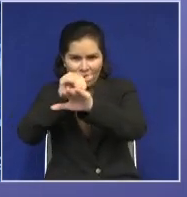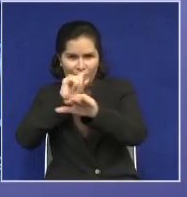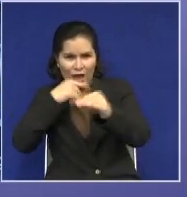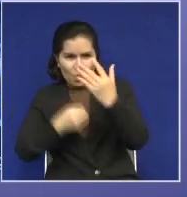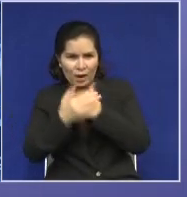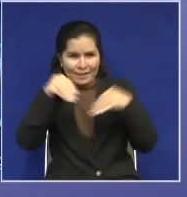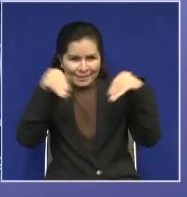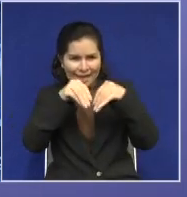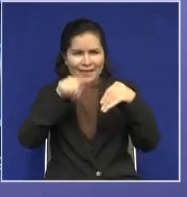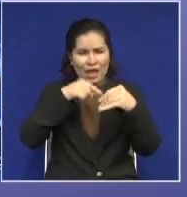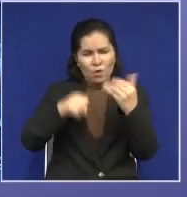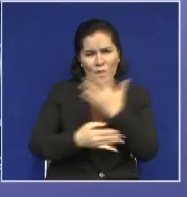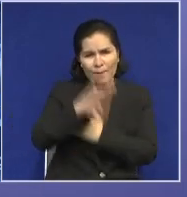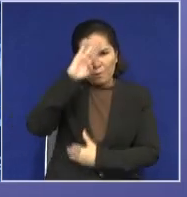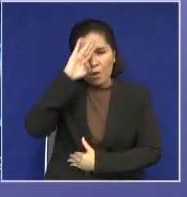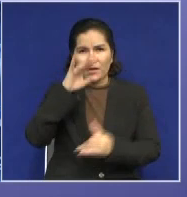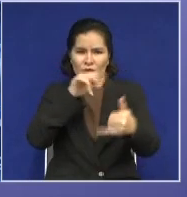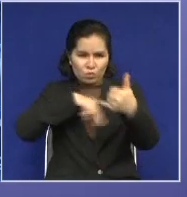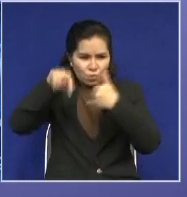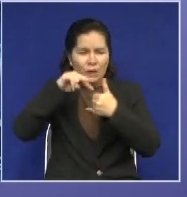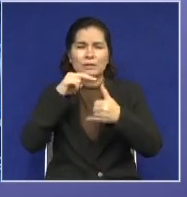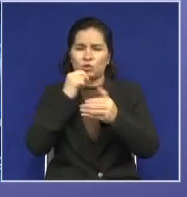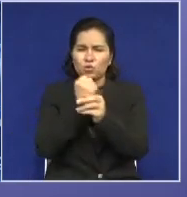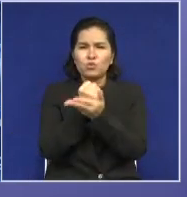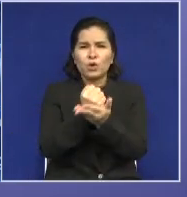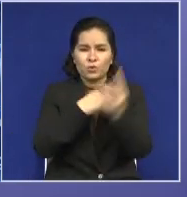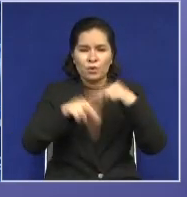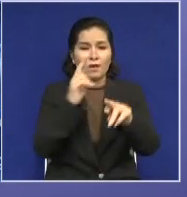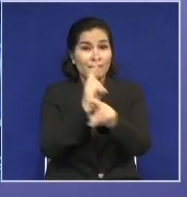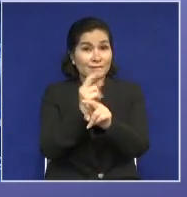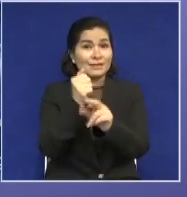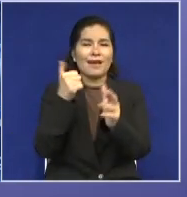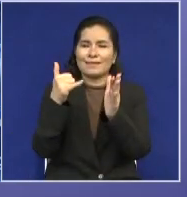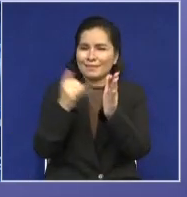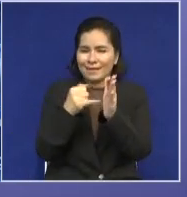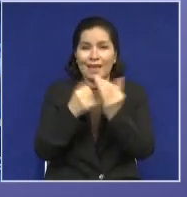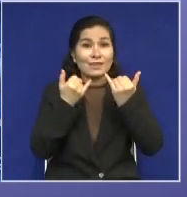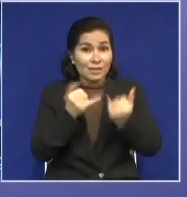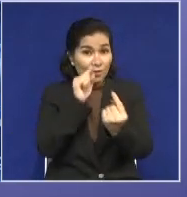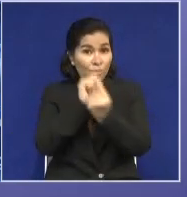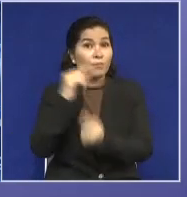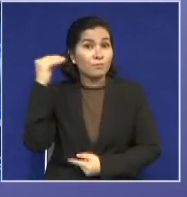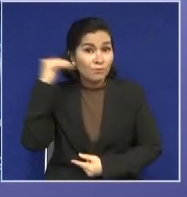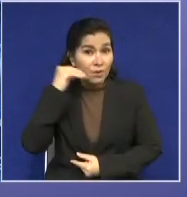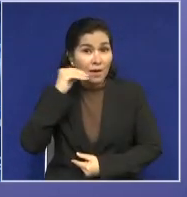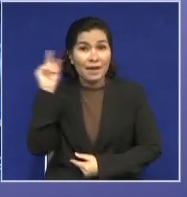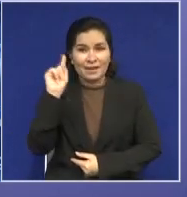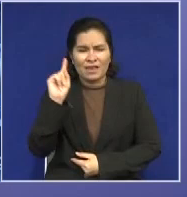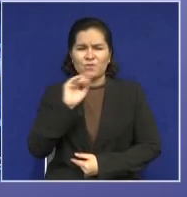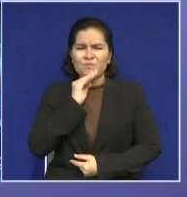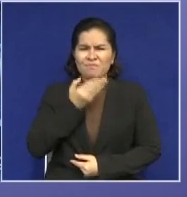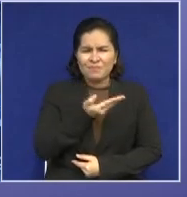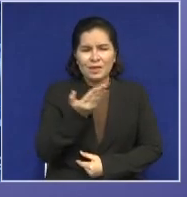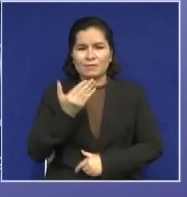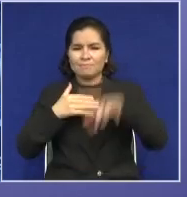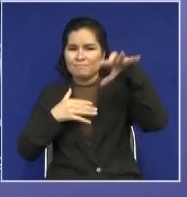อกาสสัมผัสใกล้ชิดได้ง่ายขึ้นค่ะแล้วก็มีอีกอย่างนึงค่ะที่จะพบเจอได้บ่อยเลยก็คือว่าเวลาที่เราเลือกที่จะเข้าไป